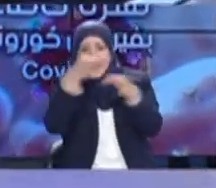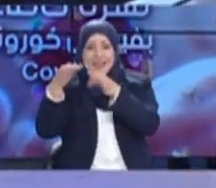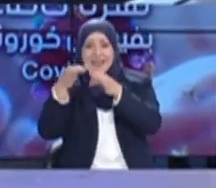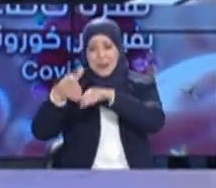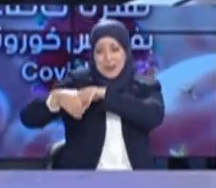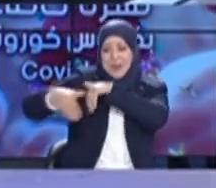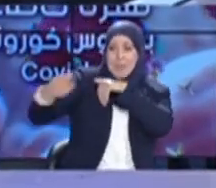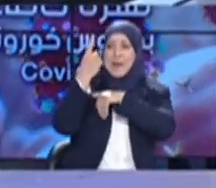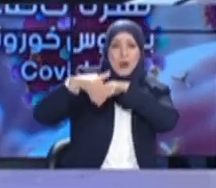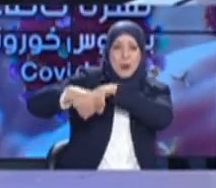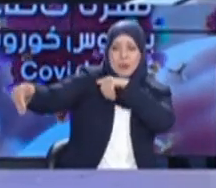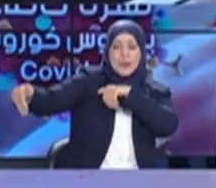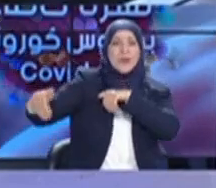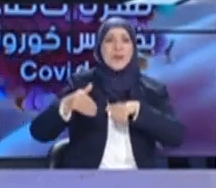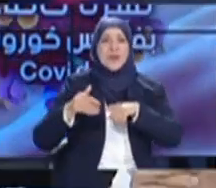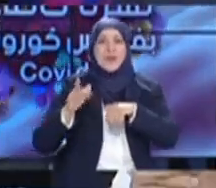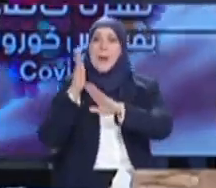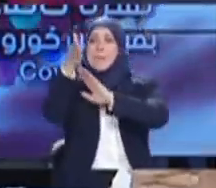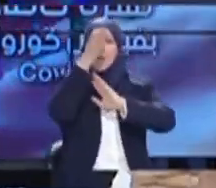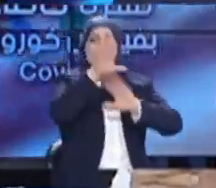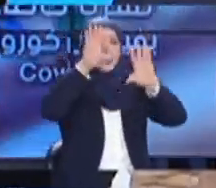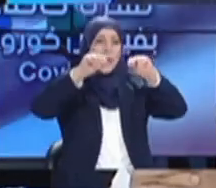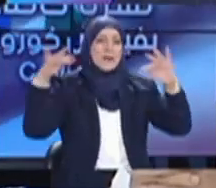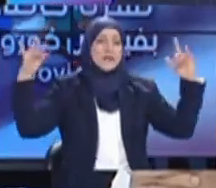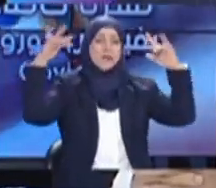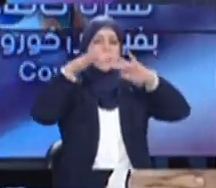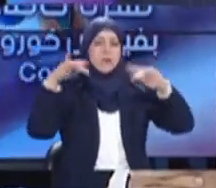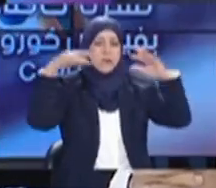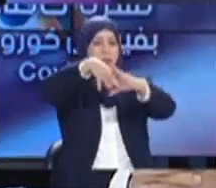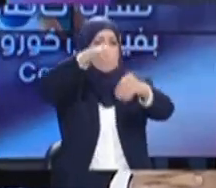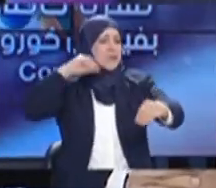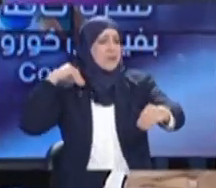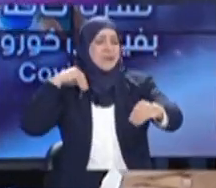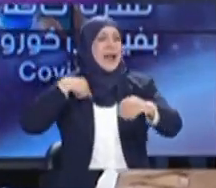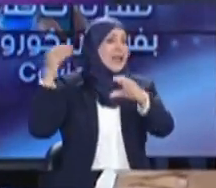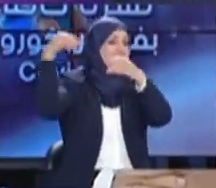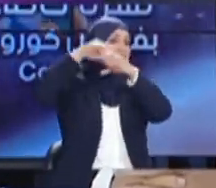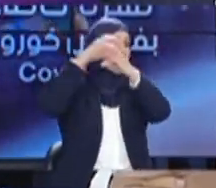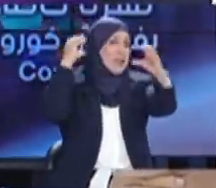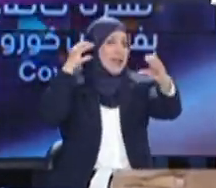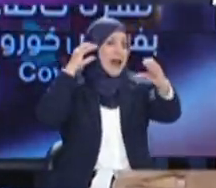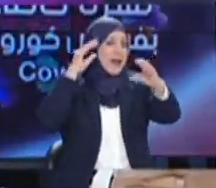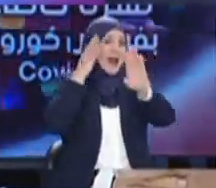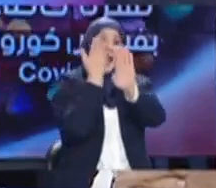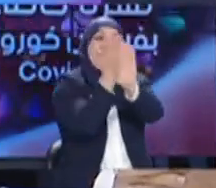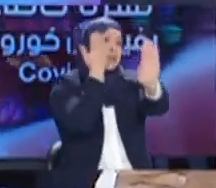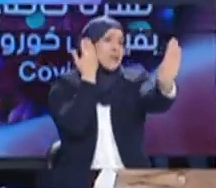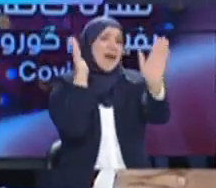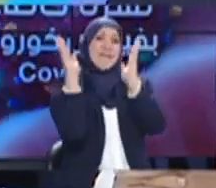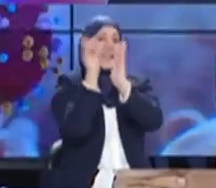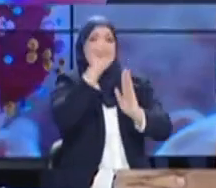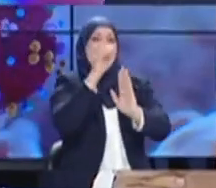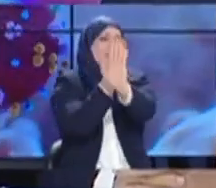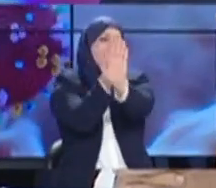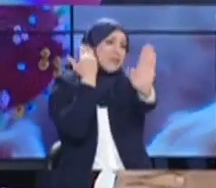بعد مترو على العباد ما نمشيوش بلايص فيهم برشا زحمه. كي نركبوا في الكيران ظهر للظهر يعيشكم الظهر للظهر